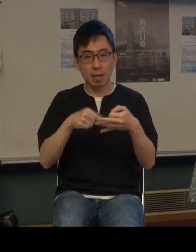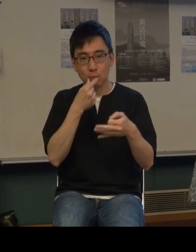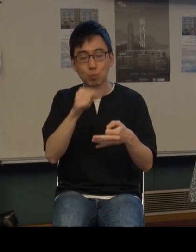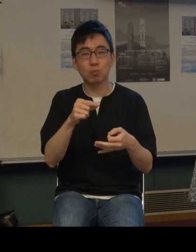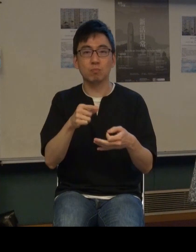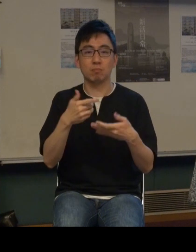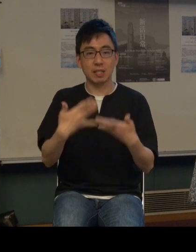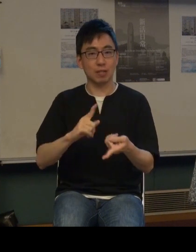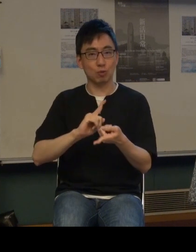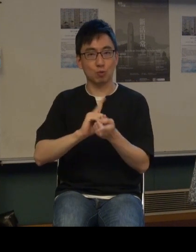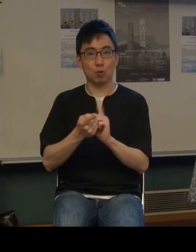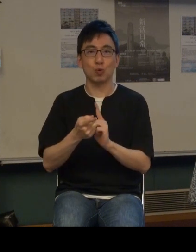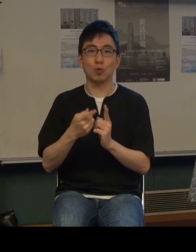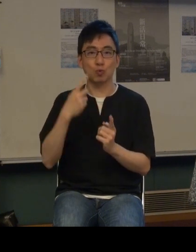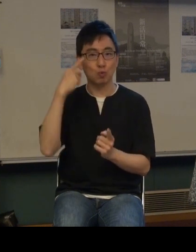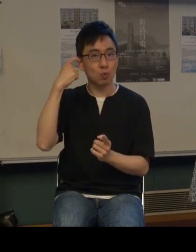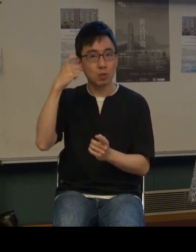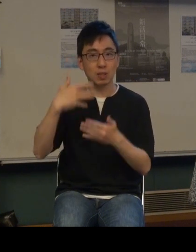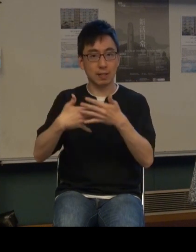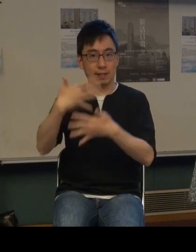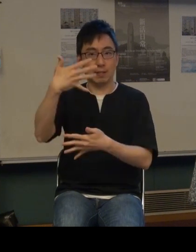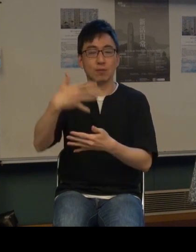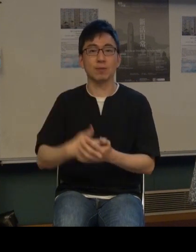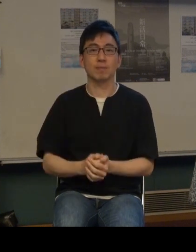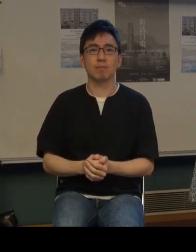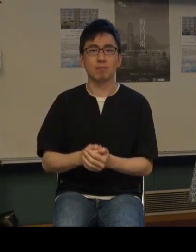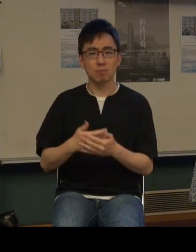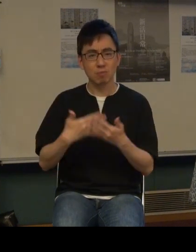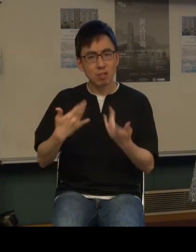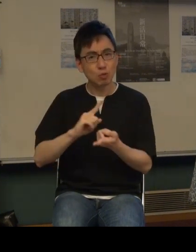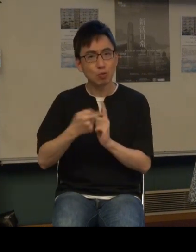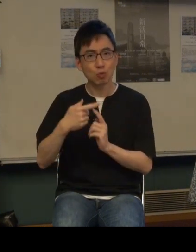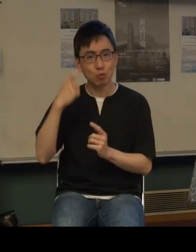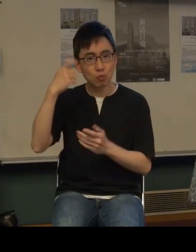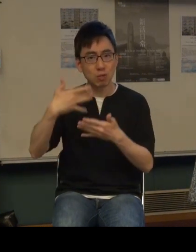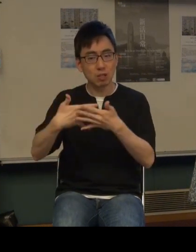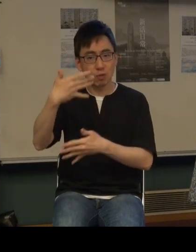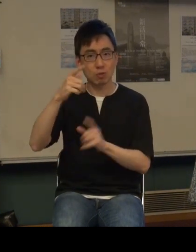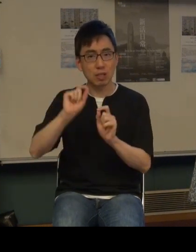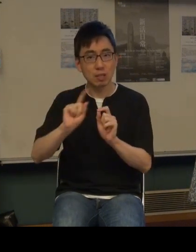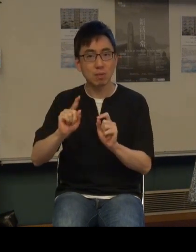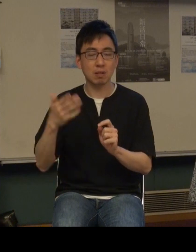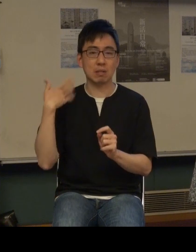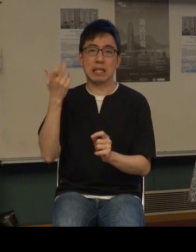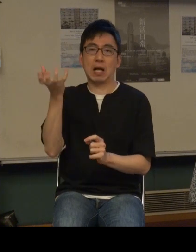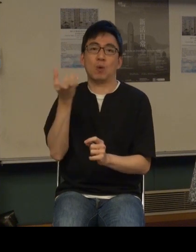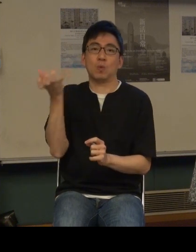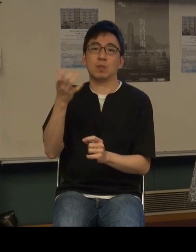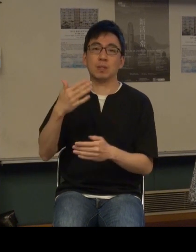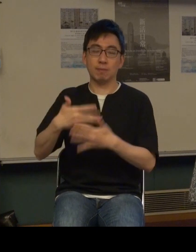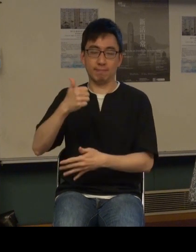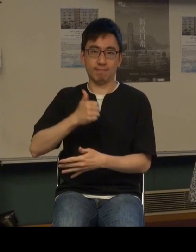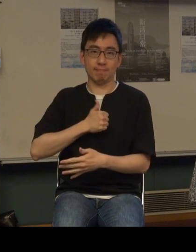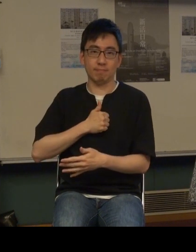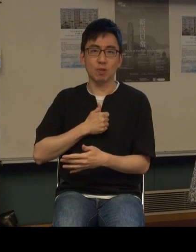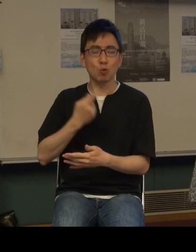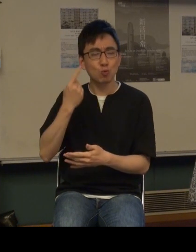義建築。咁乜嘢係現代主義建築呢？就係當時歐洲嘅建築師，其實佢哋好想去討